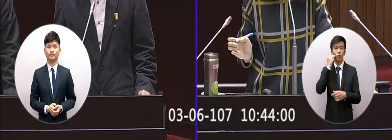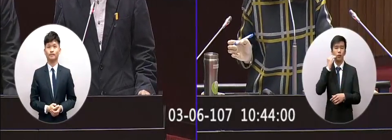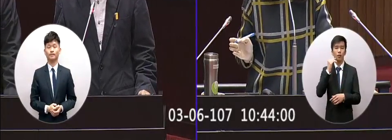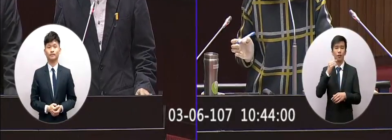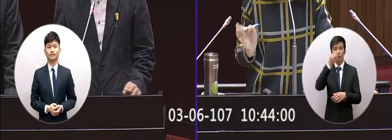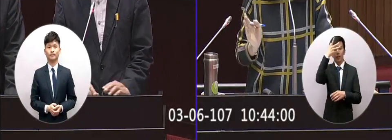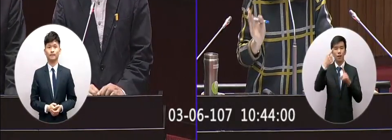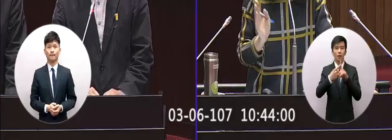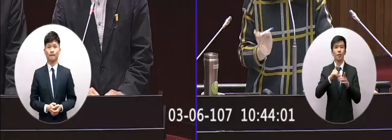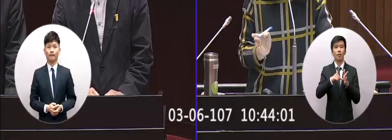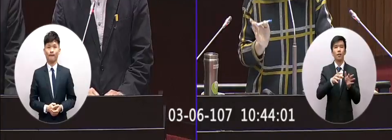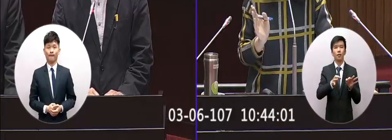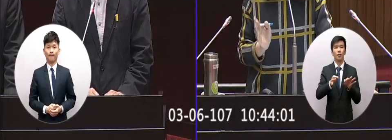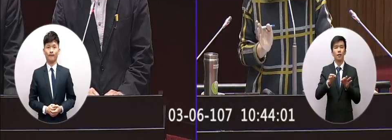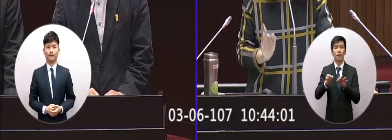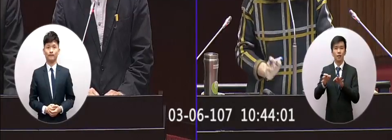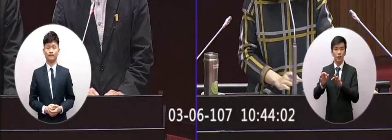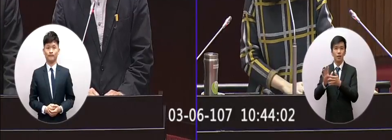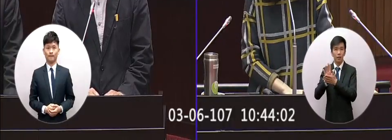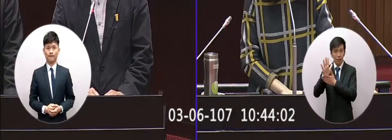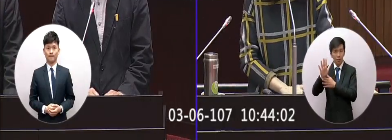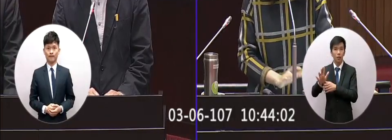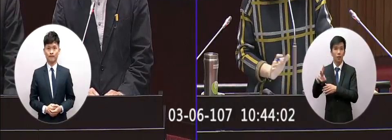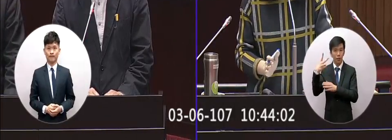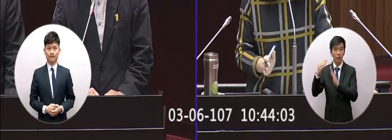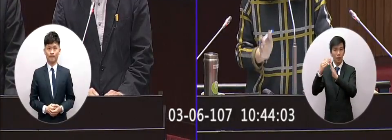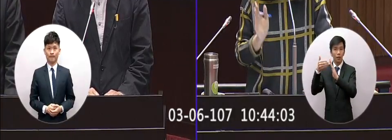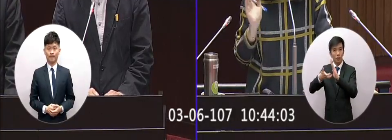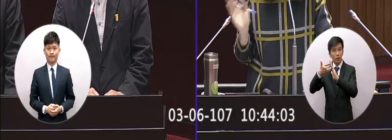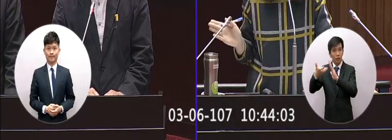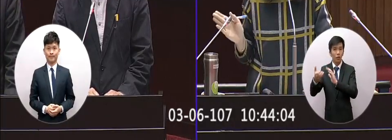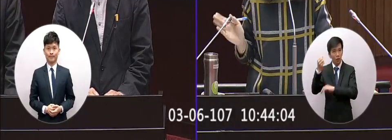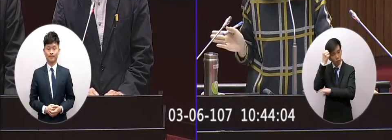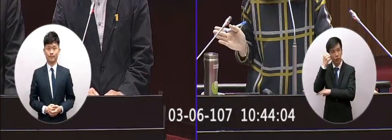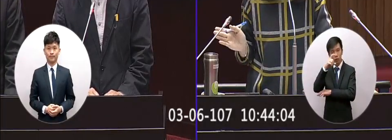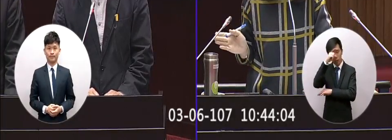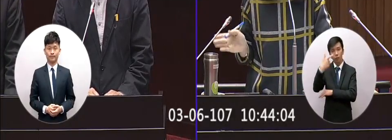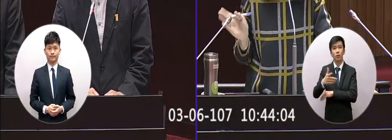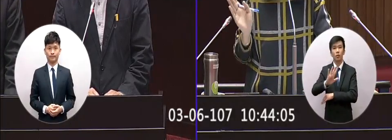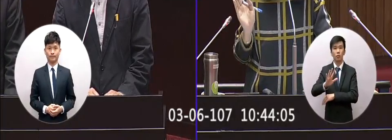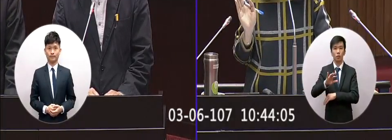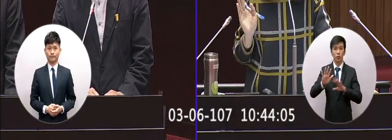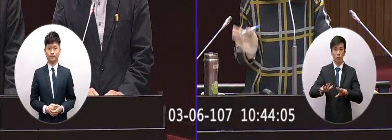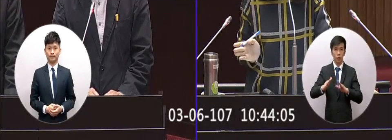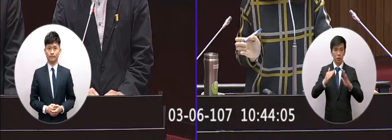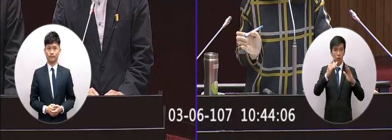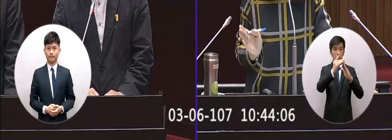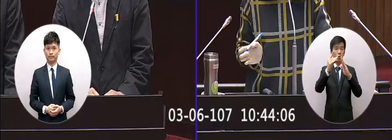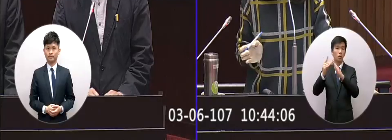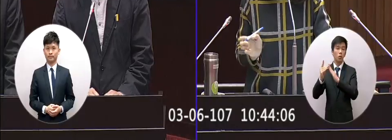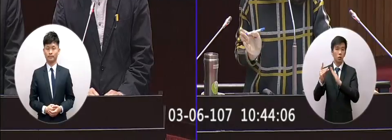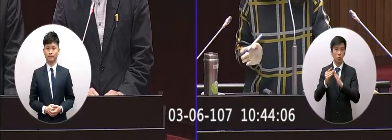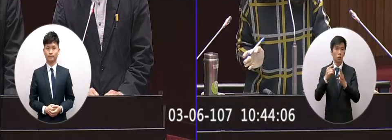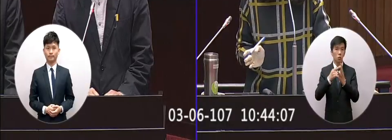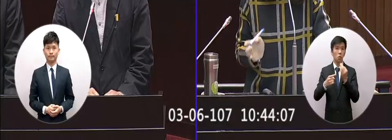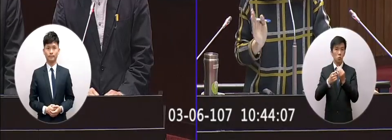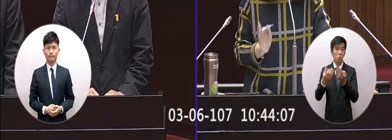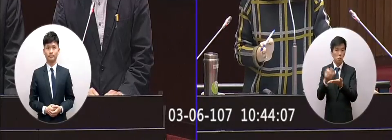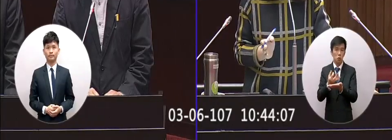不到这样的房子哦，所以这部分呢，我希望说内政部真的要加快脚步，因为现在数量不足的问题其实是非常非